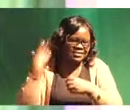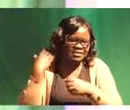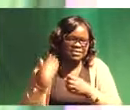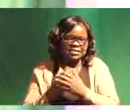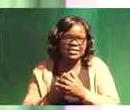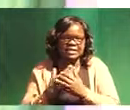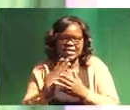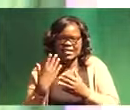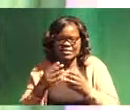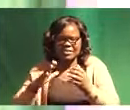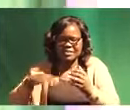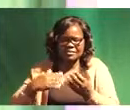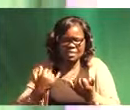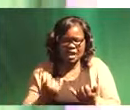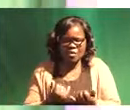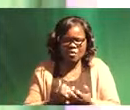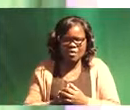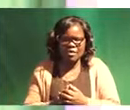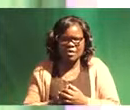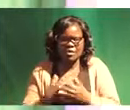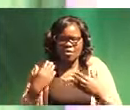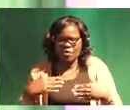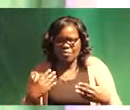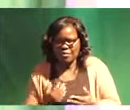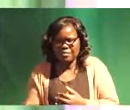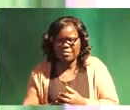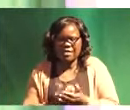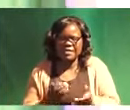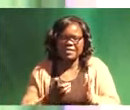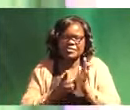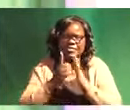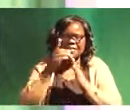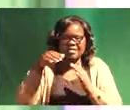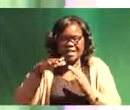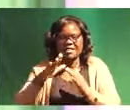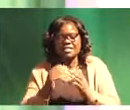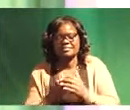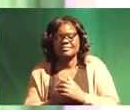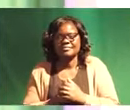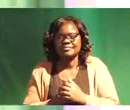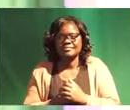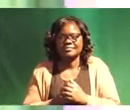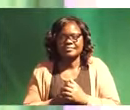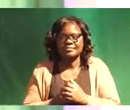maneno imebaki sasa ni ya wananchi na maendeleo yao.